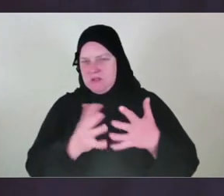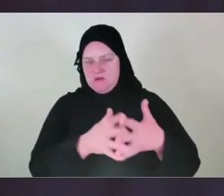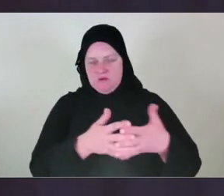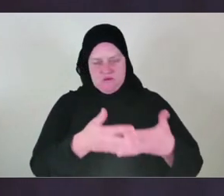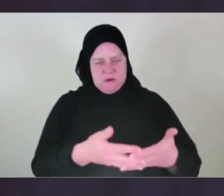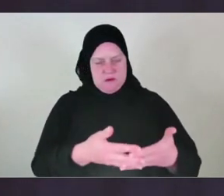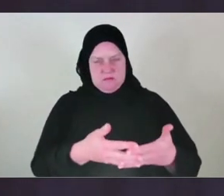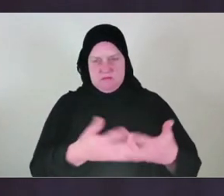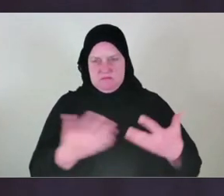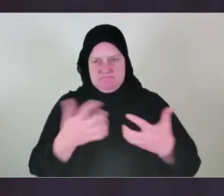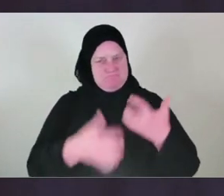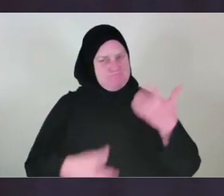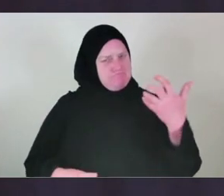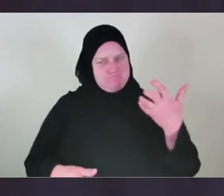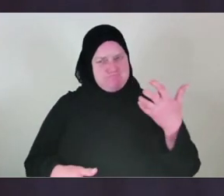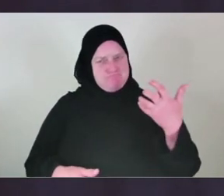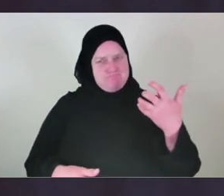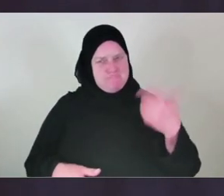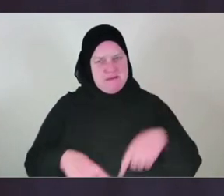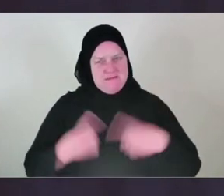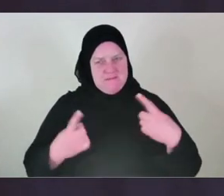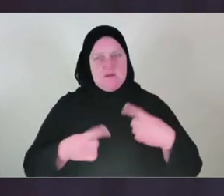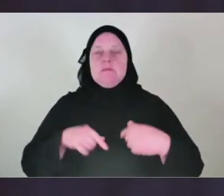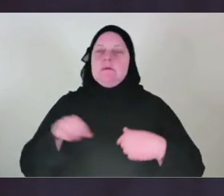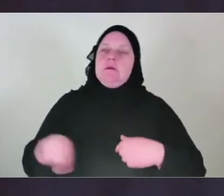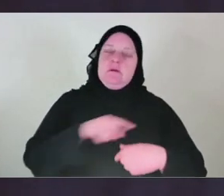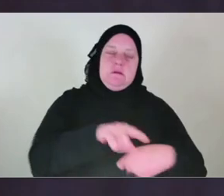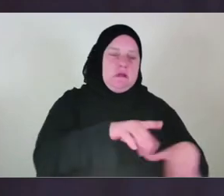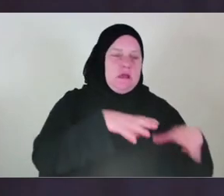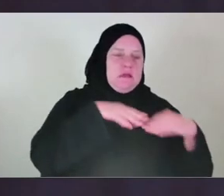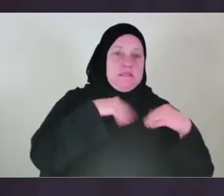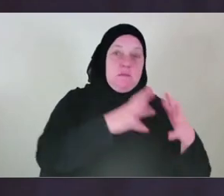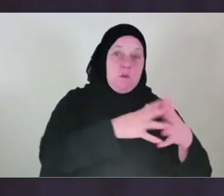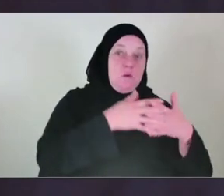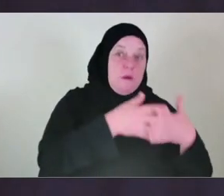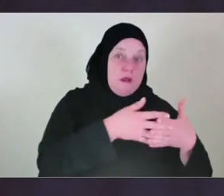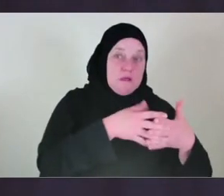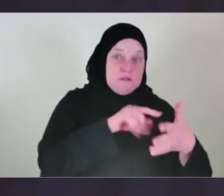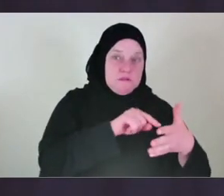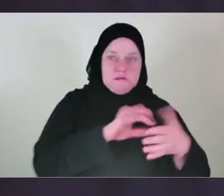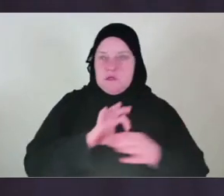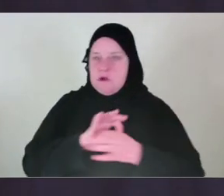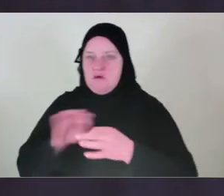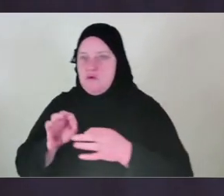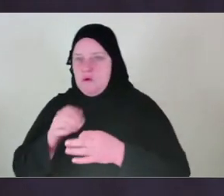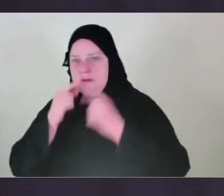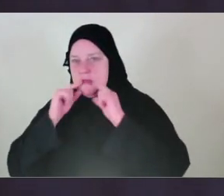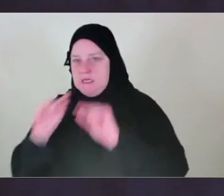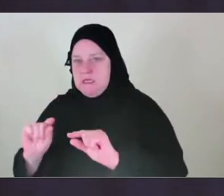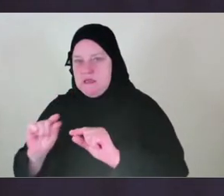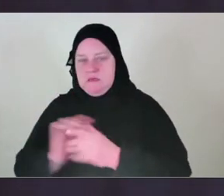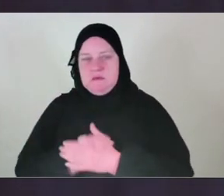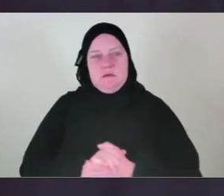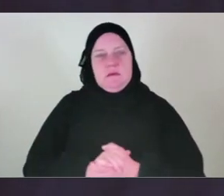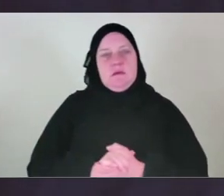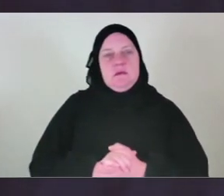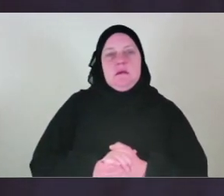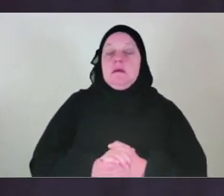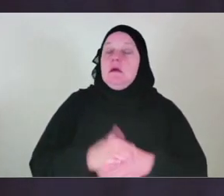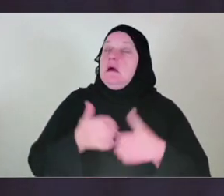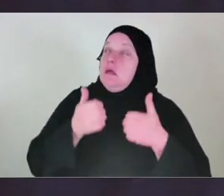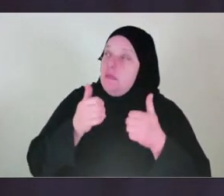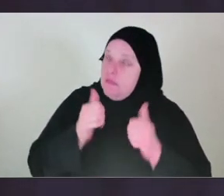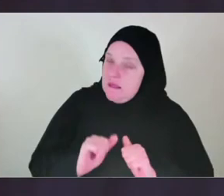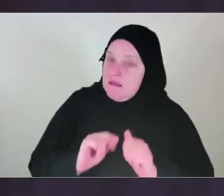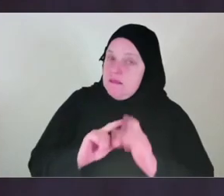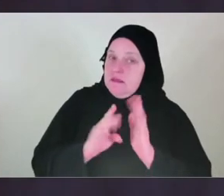speaks now. He was sharpening the knife, now the kill. He says, وَلَيْسَ يُوَافِقْ هَذَا الْخَبَرْ